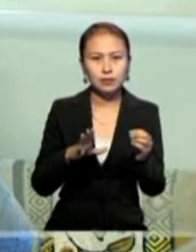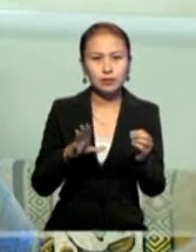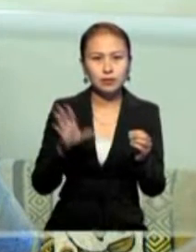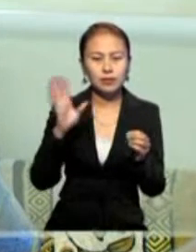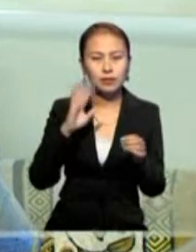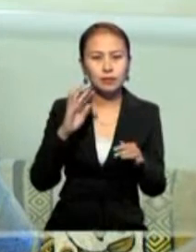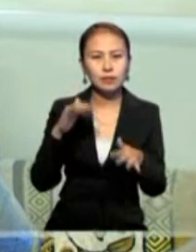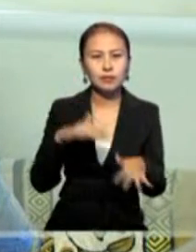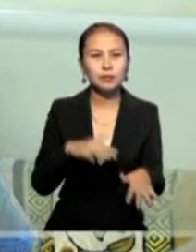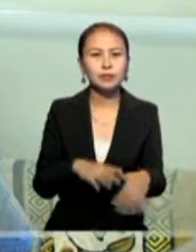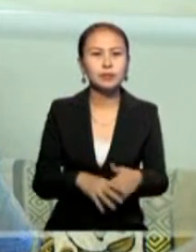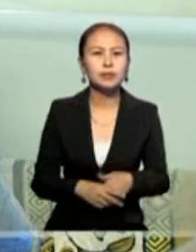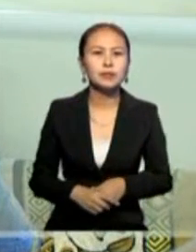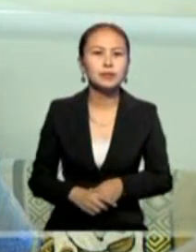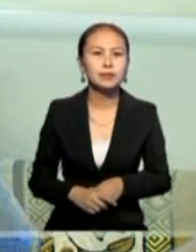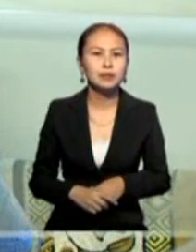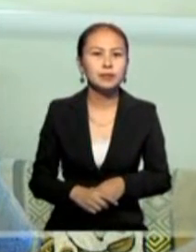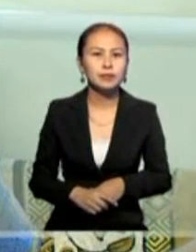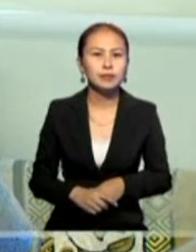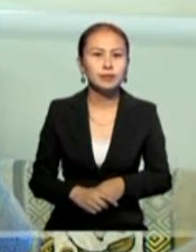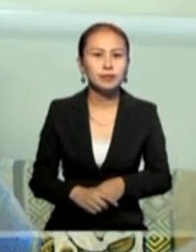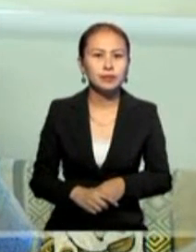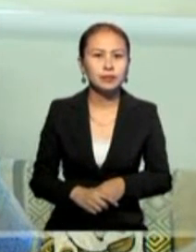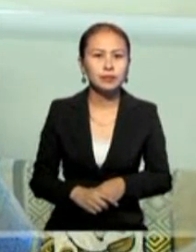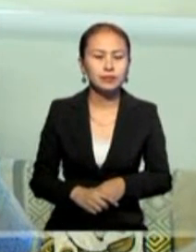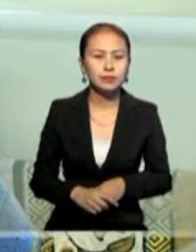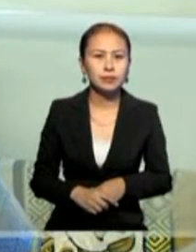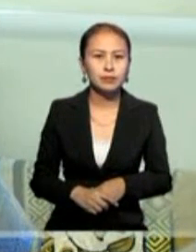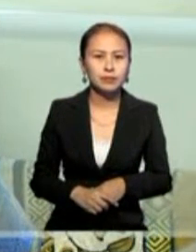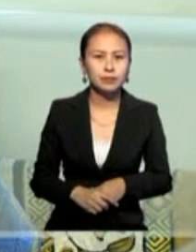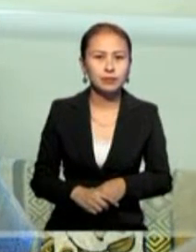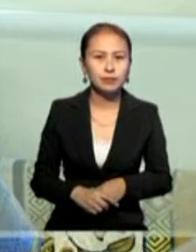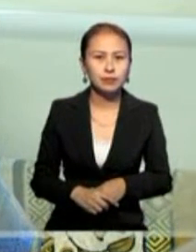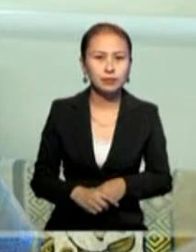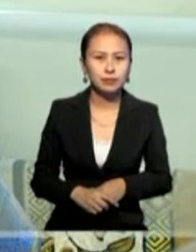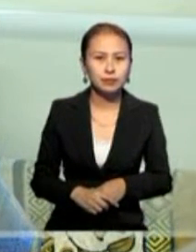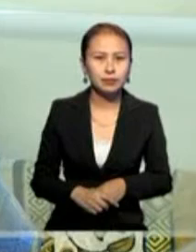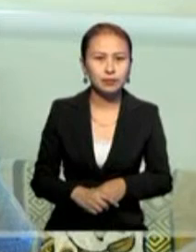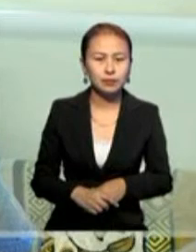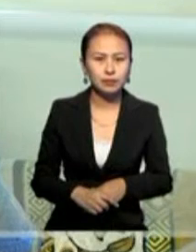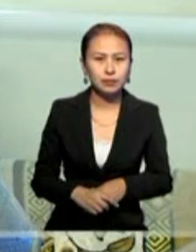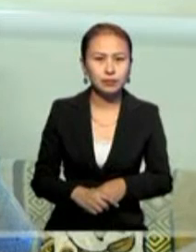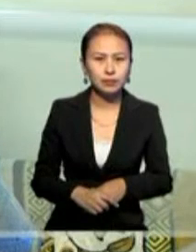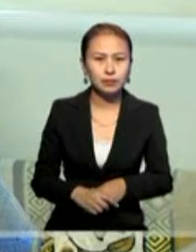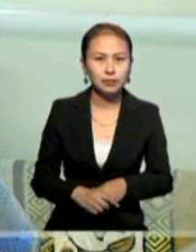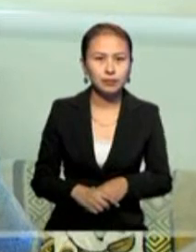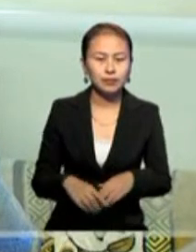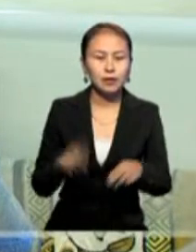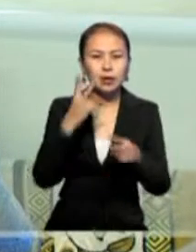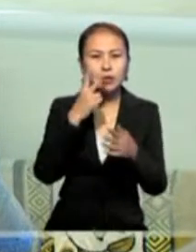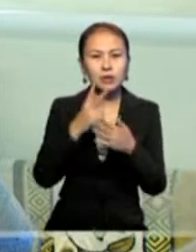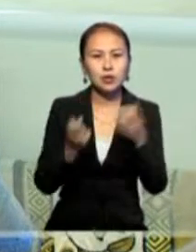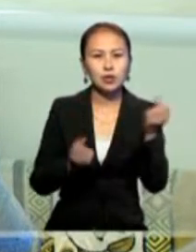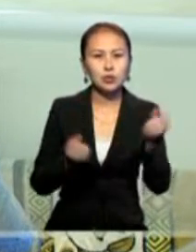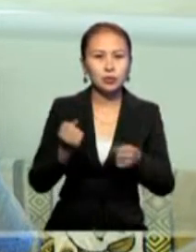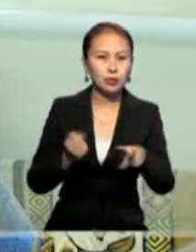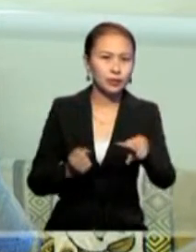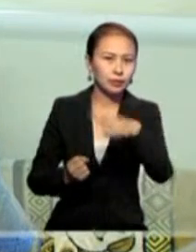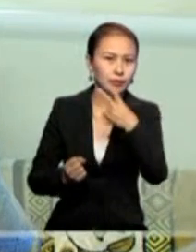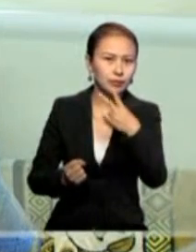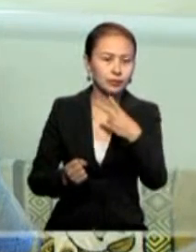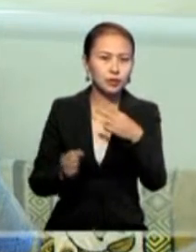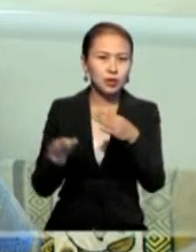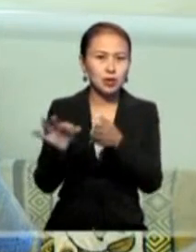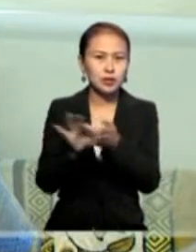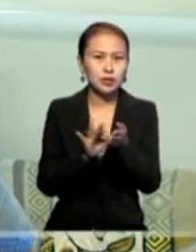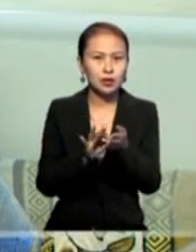сөкенетте. Кеппенім қап кетіпті, кеппенім деді. Шопыр арқасына қарағаны сол еді. Машина